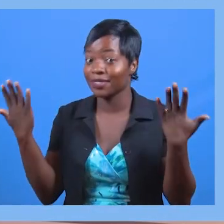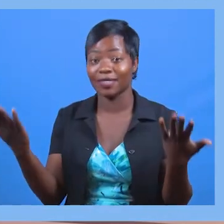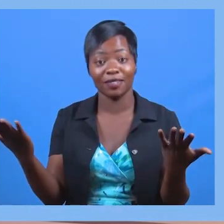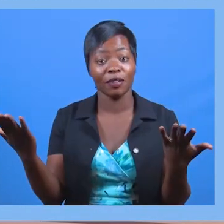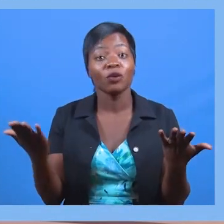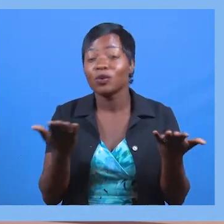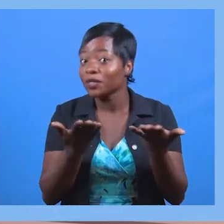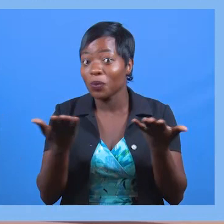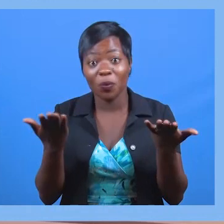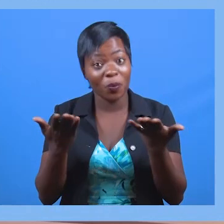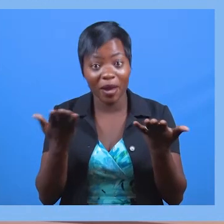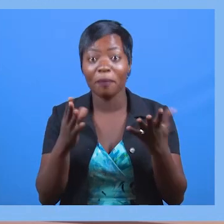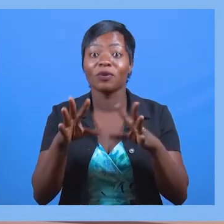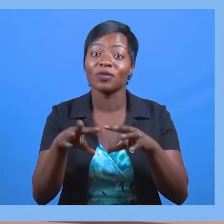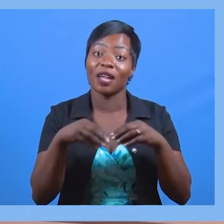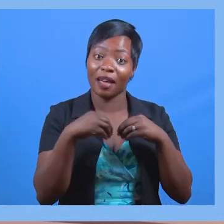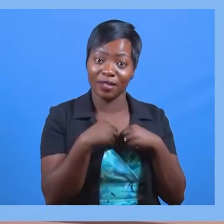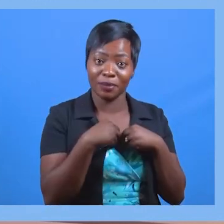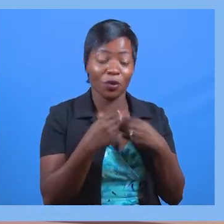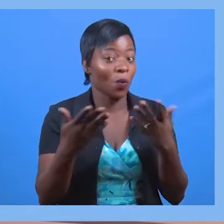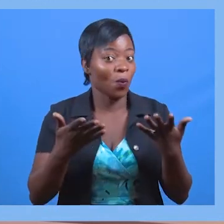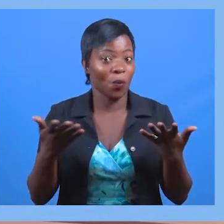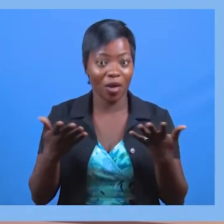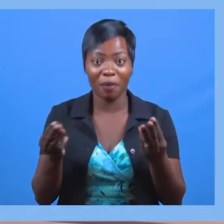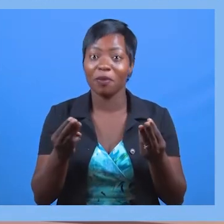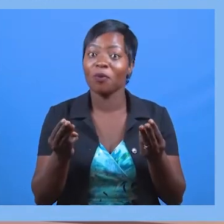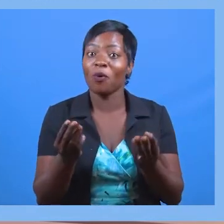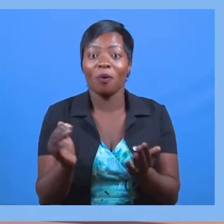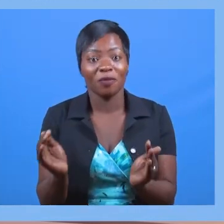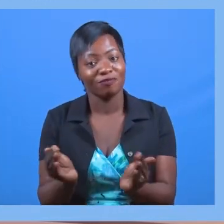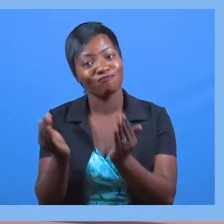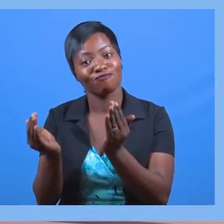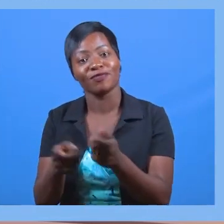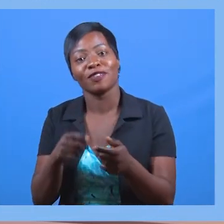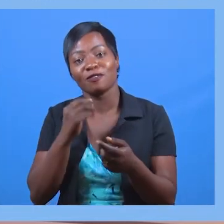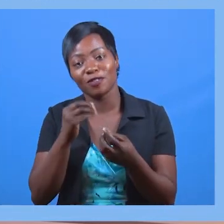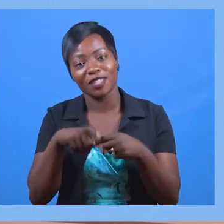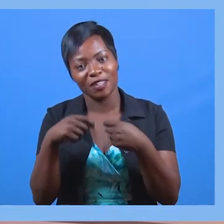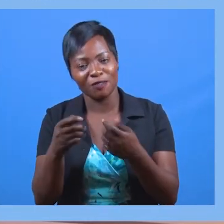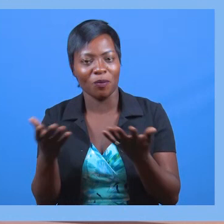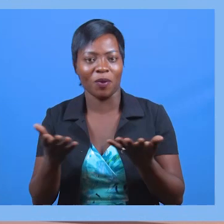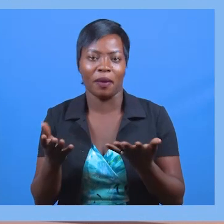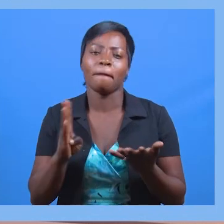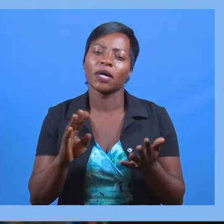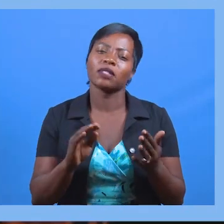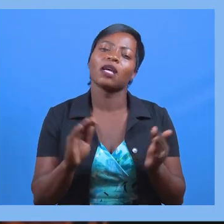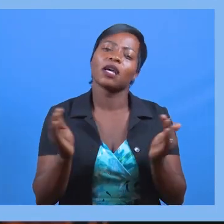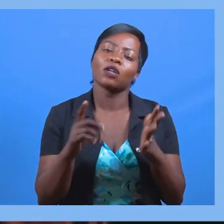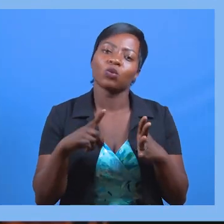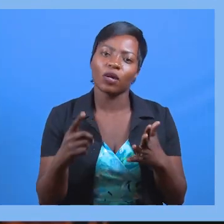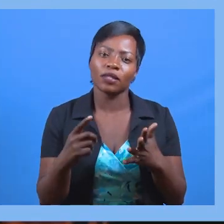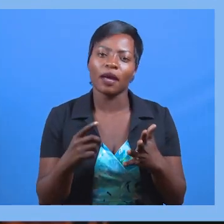kwatichazonochengetedzwawo ndekupi, kwatichazonobatwa zvakanaka ndekupi. Asi tiri kupa kurudziro yekuti kana muri murume nemukadzi, zvinhu